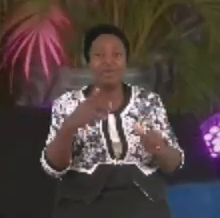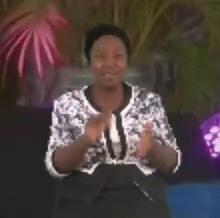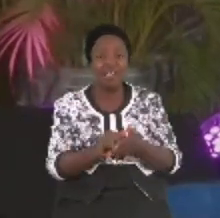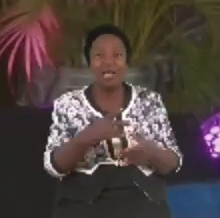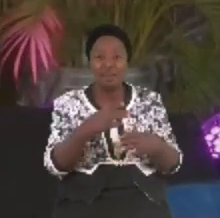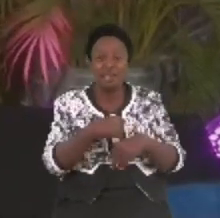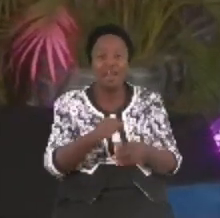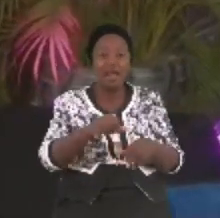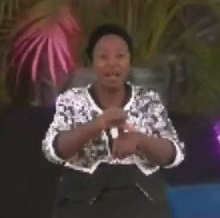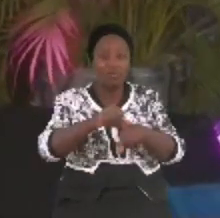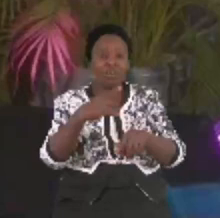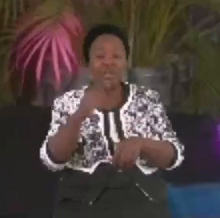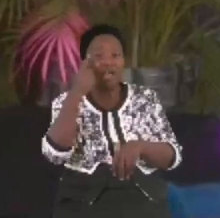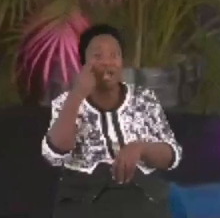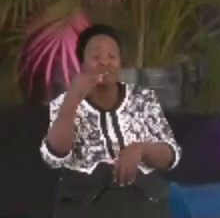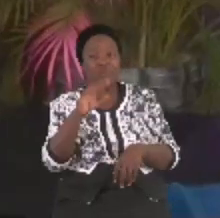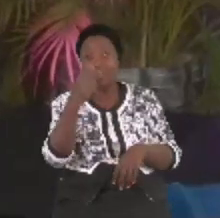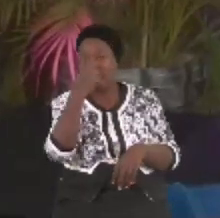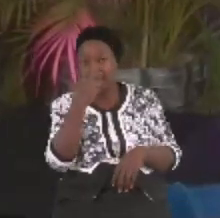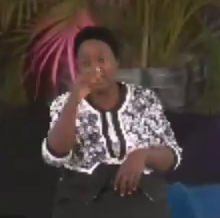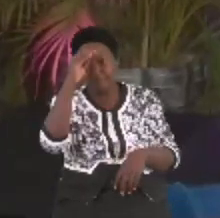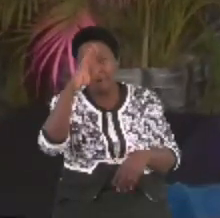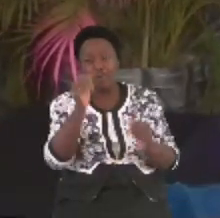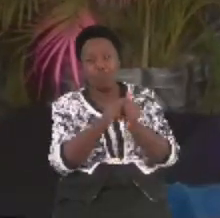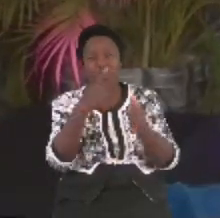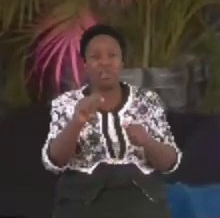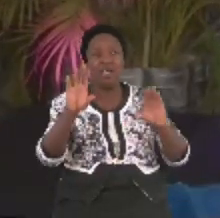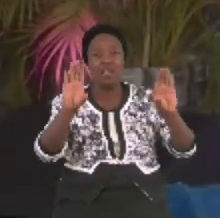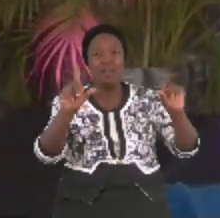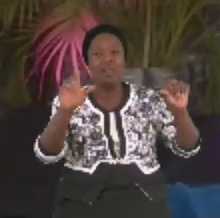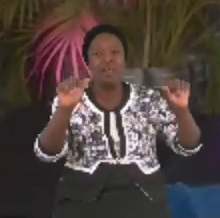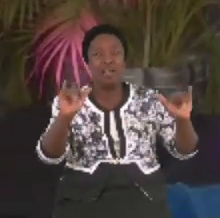boue sur les yeux de l'aveugle.